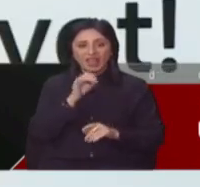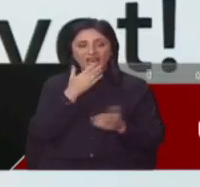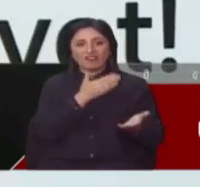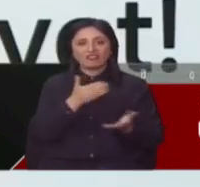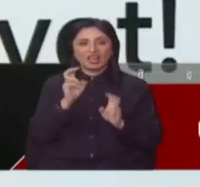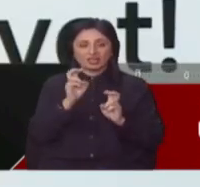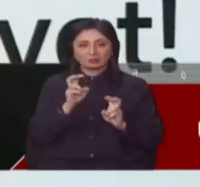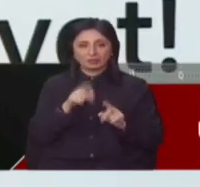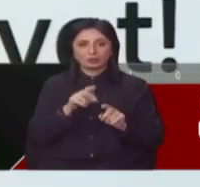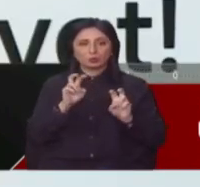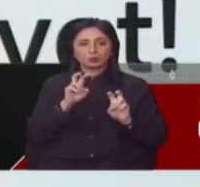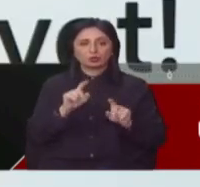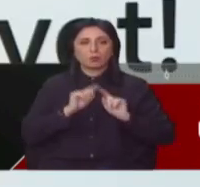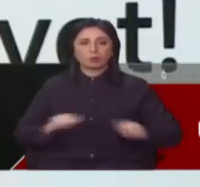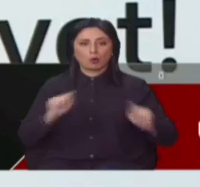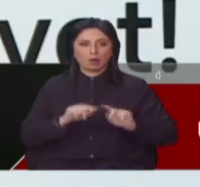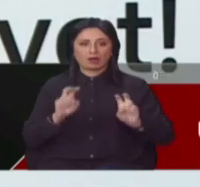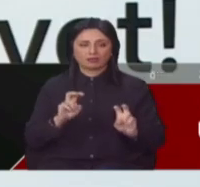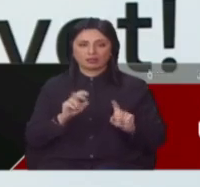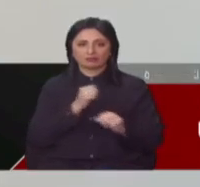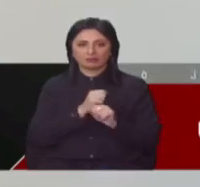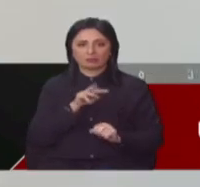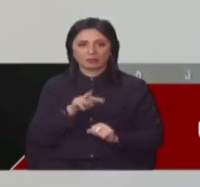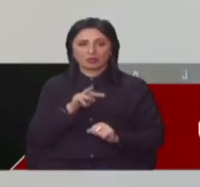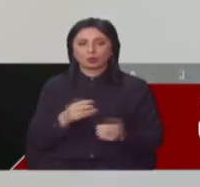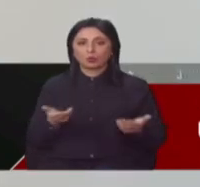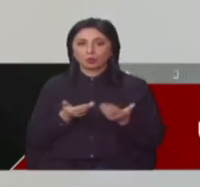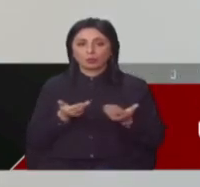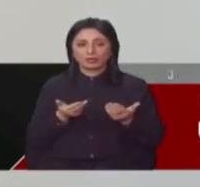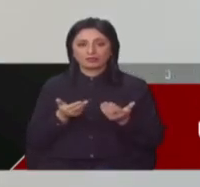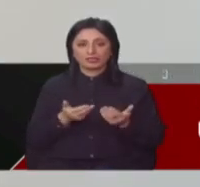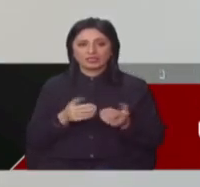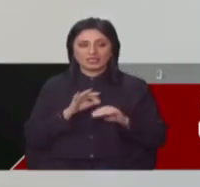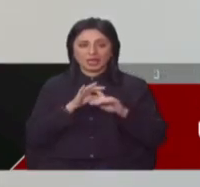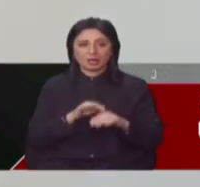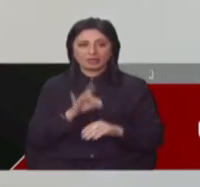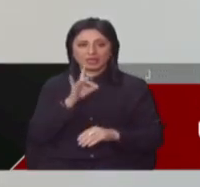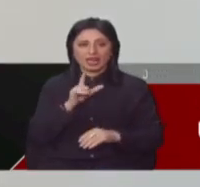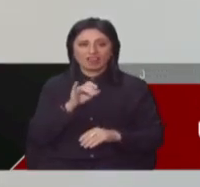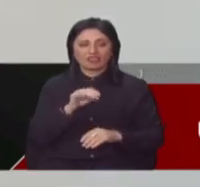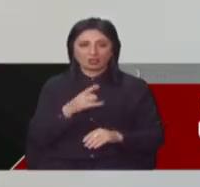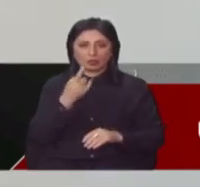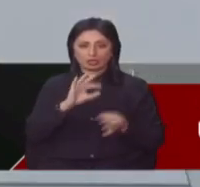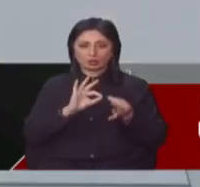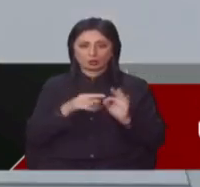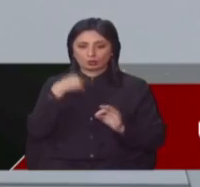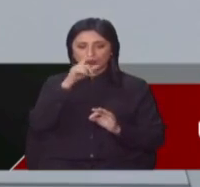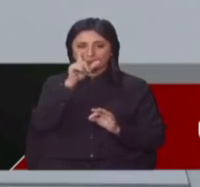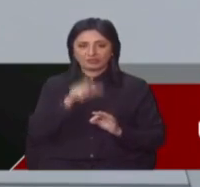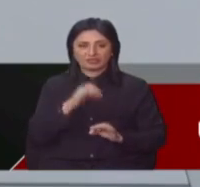რეფერენდუმს უპროსტოდ უწოდა პროპაგანდისტული მეთოდი, რომელიც გამართა ეს რეფერენდუმი ერთი კონკრეტული